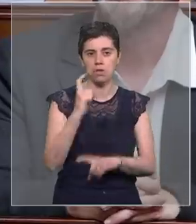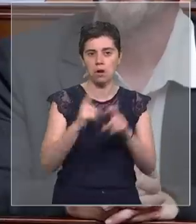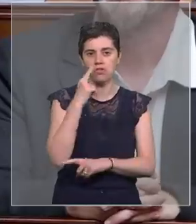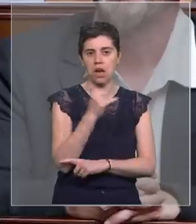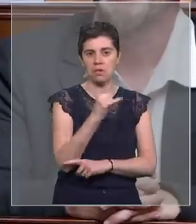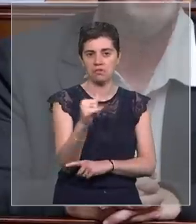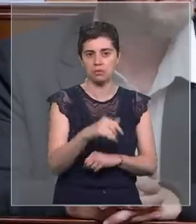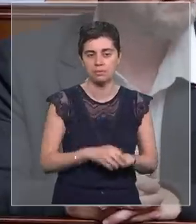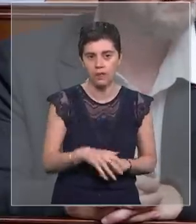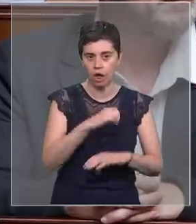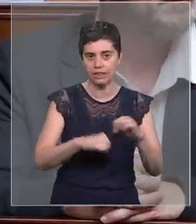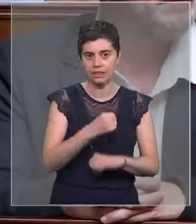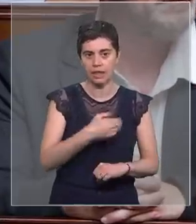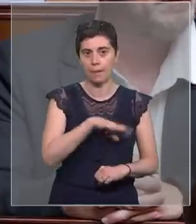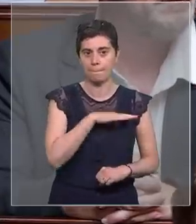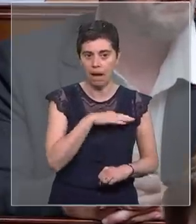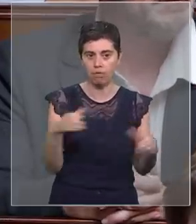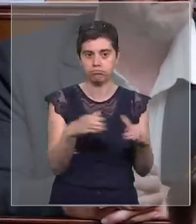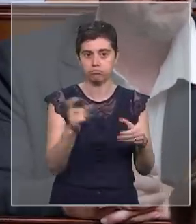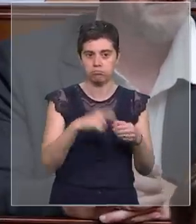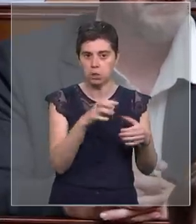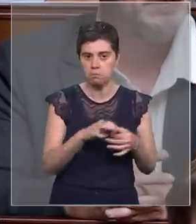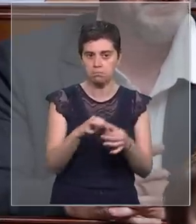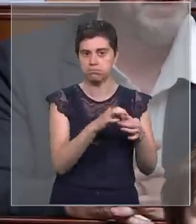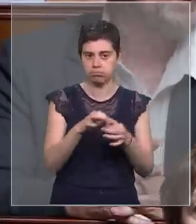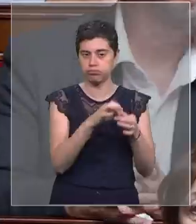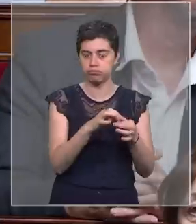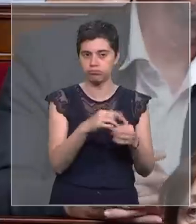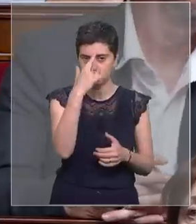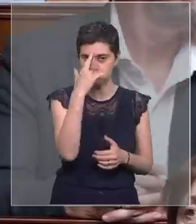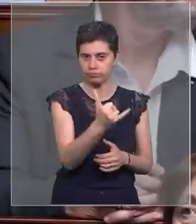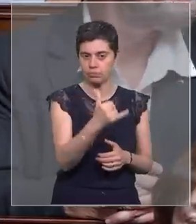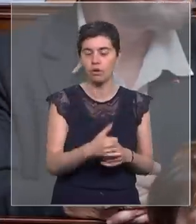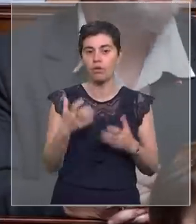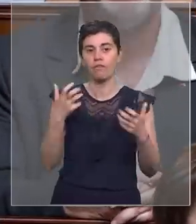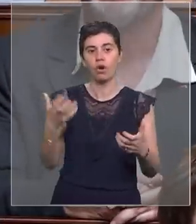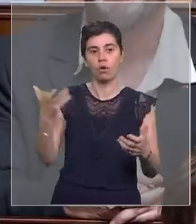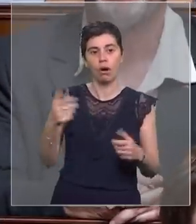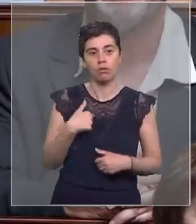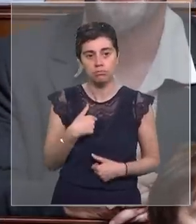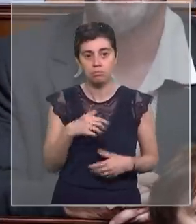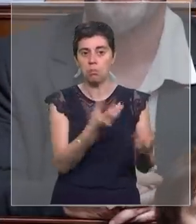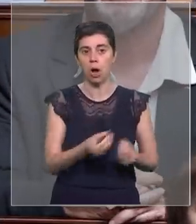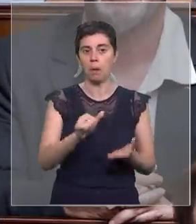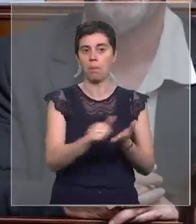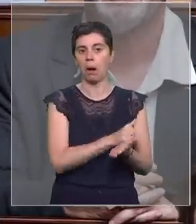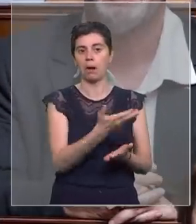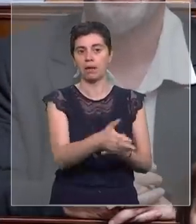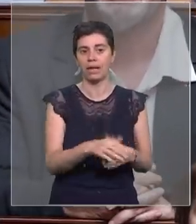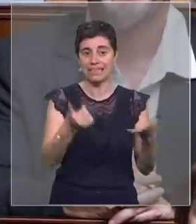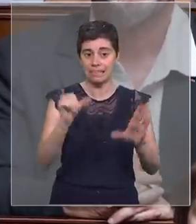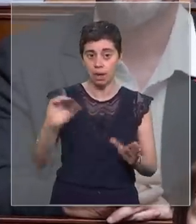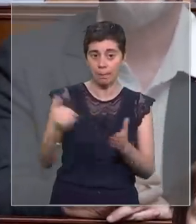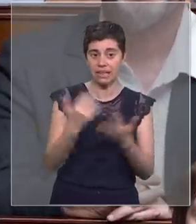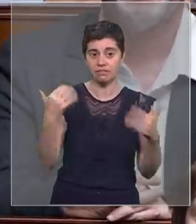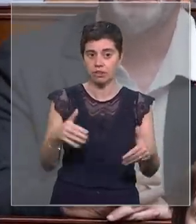populaire, organisées par un front syndical uni, solidaire et déterminé. Vous pensiez balayer la volonté du peuple. 6 mois plus tard, le voici